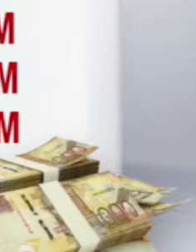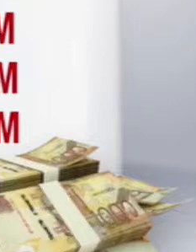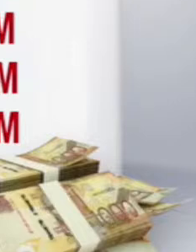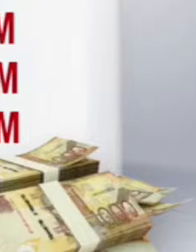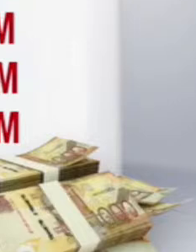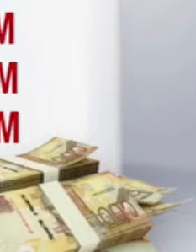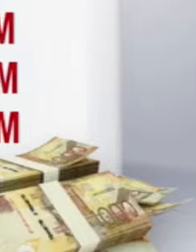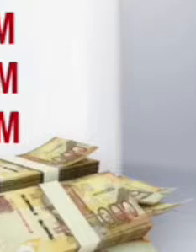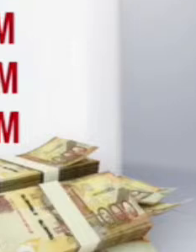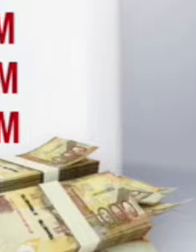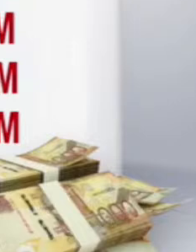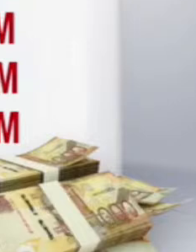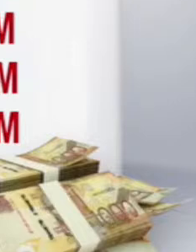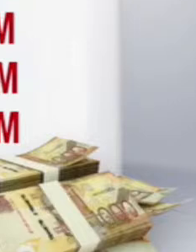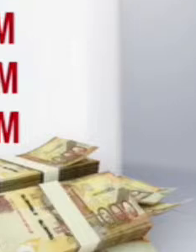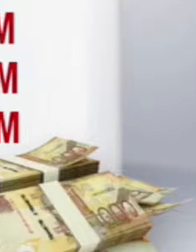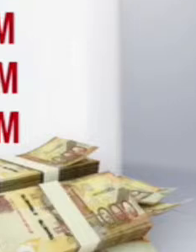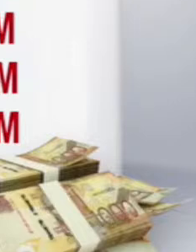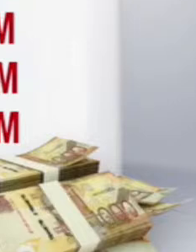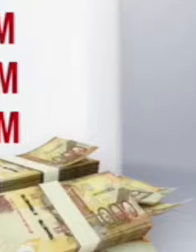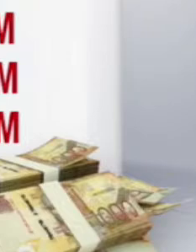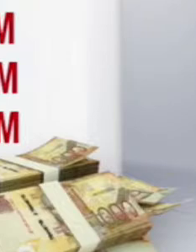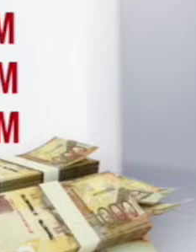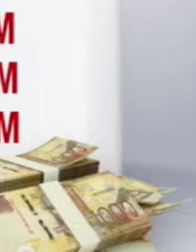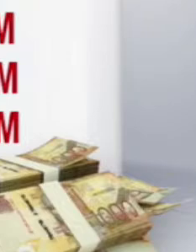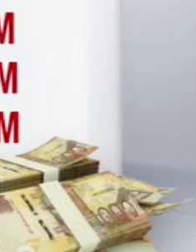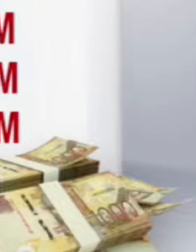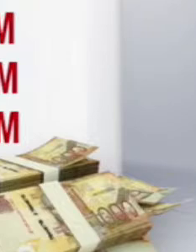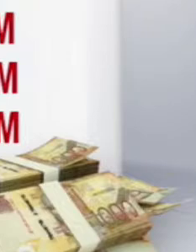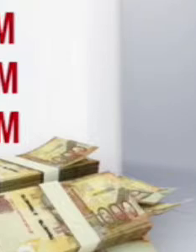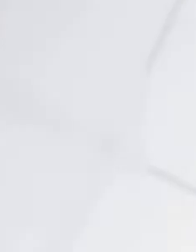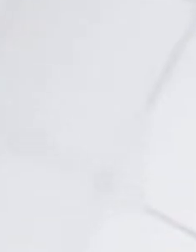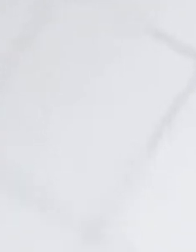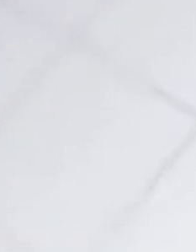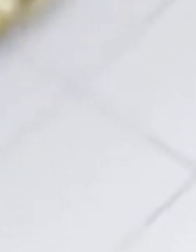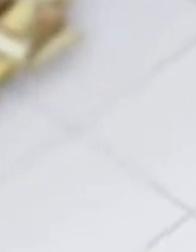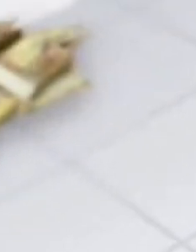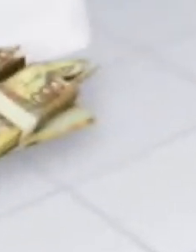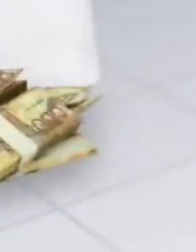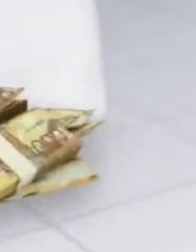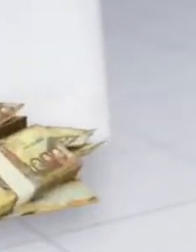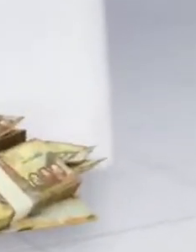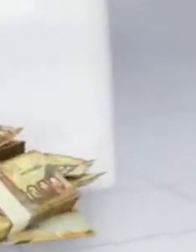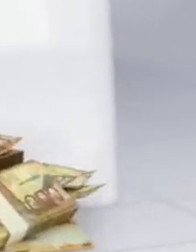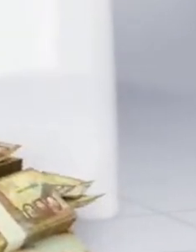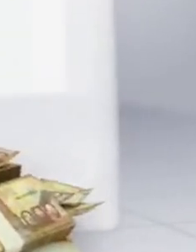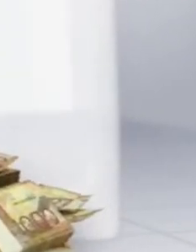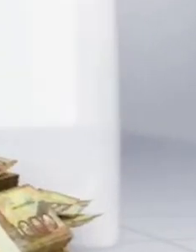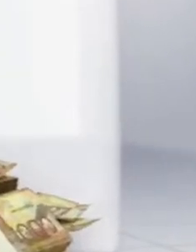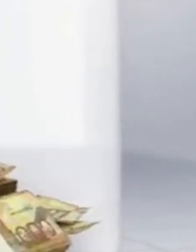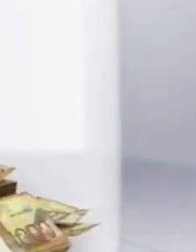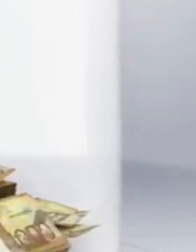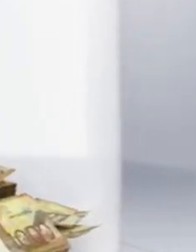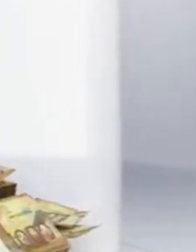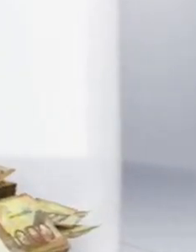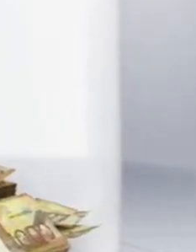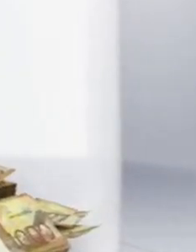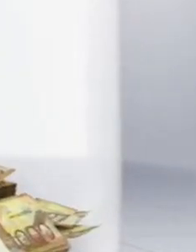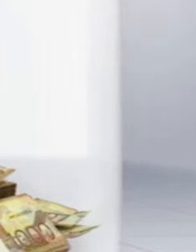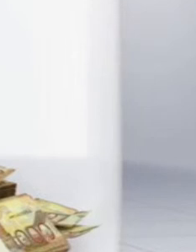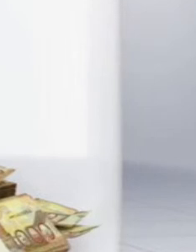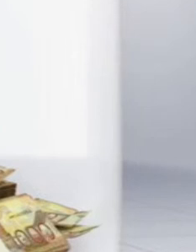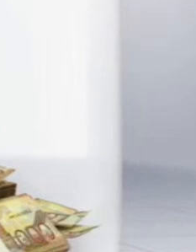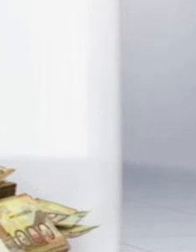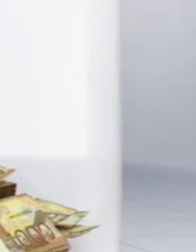kwa usafiri wa ndani ya nchi, milioni 330 kugharamikia mahitaji ya wageni kutoka nje, milioni